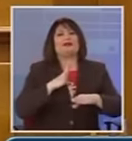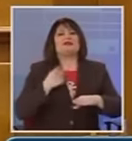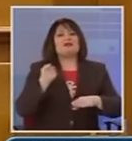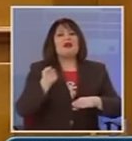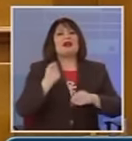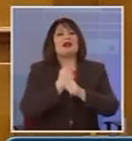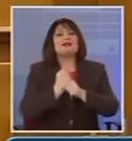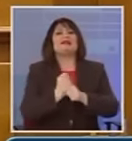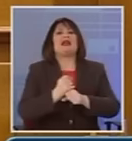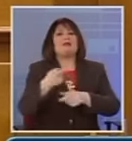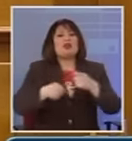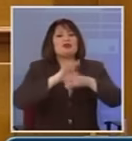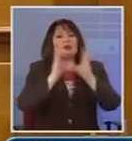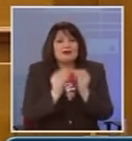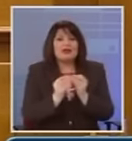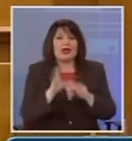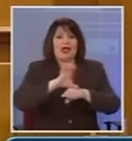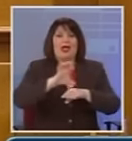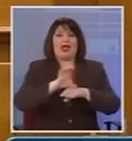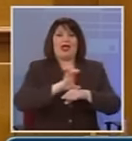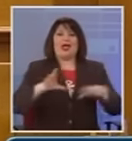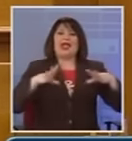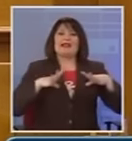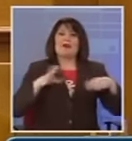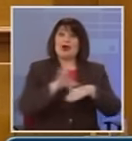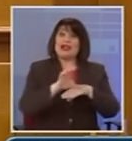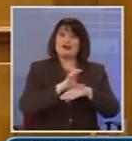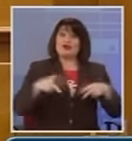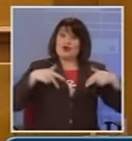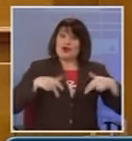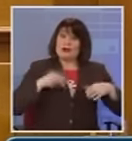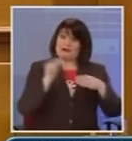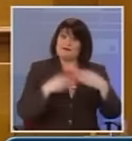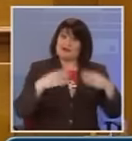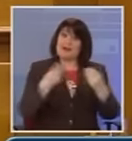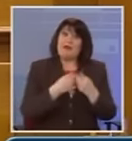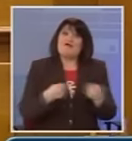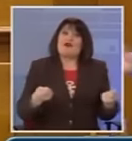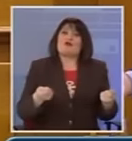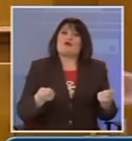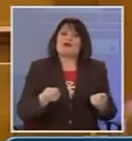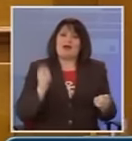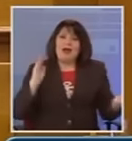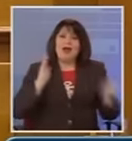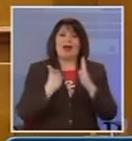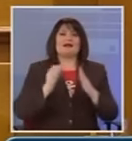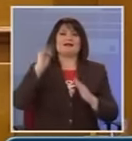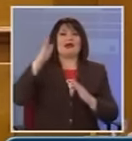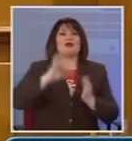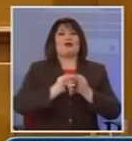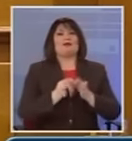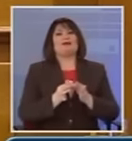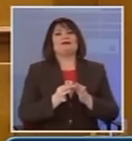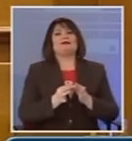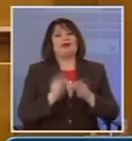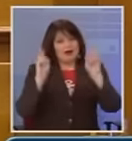για εργασία, δεν έχετε ακούσει. Για το ηλεκτρονικό κράτος που εμείς και το ψηφίσαμε και το εφαρμόσαμε. Ξένοι οργανισμοί